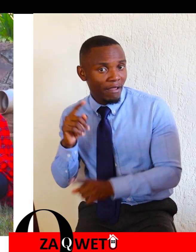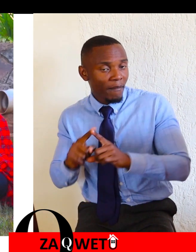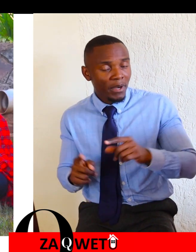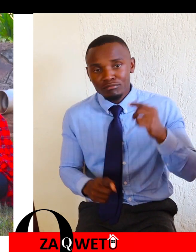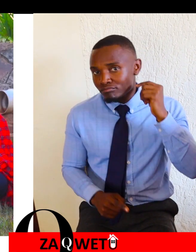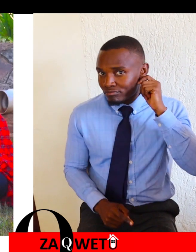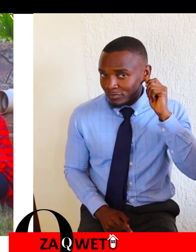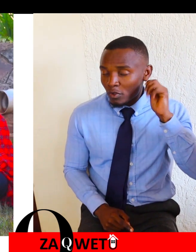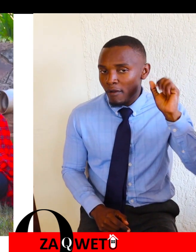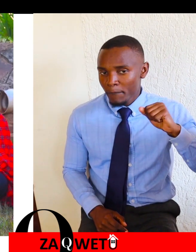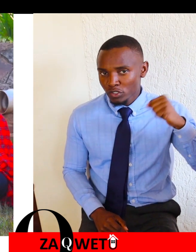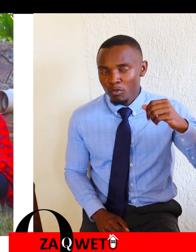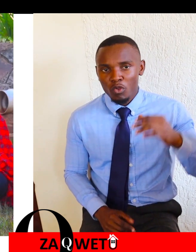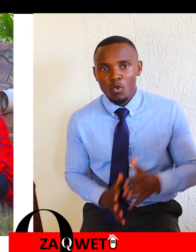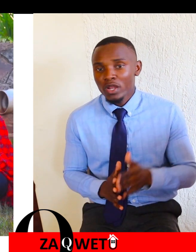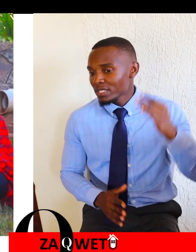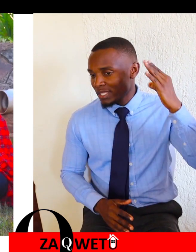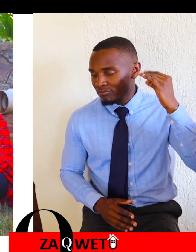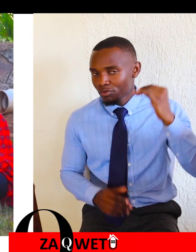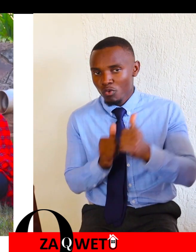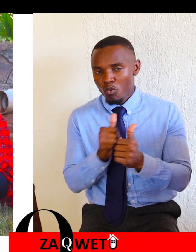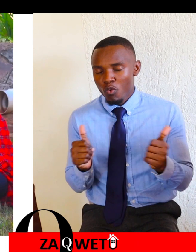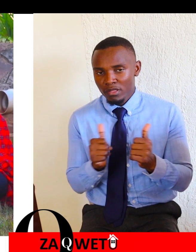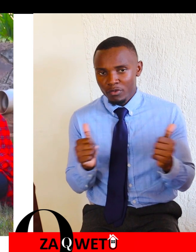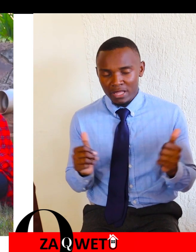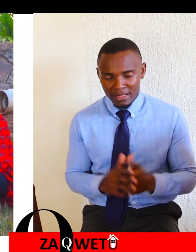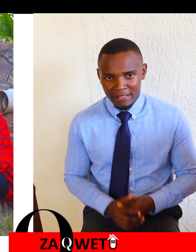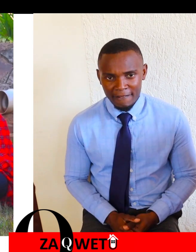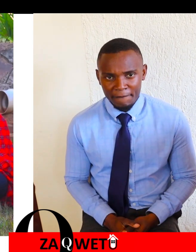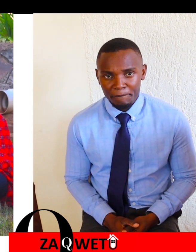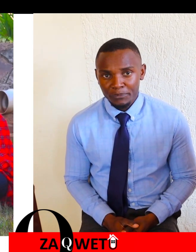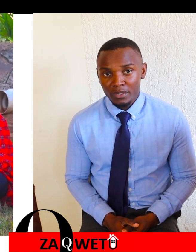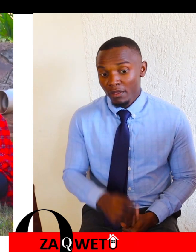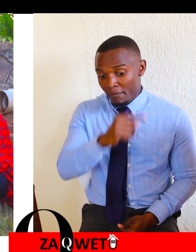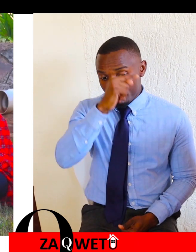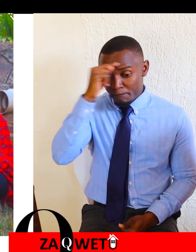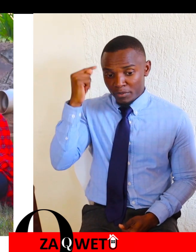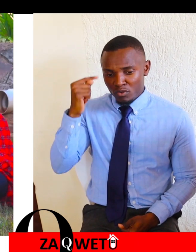zako sitaweza kusikia. Lakini huku kwa kushoto ninaweza kusikia wazi kabisa.